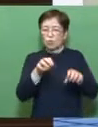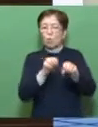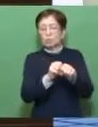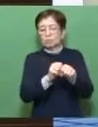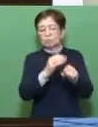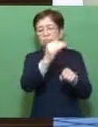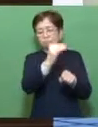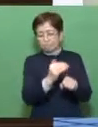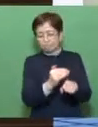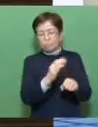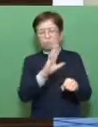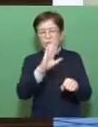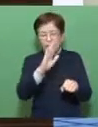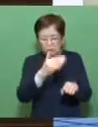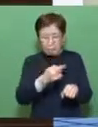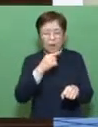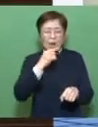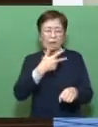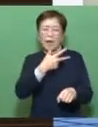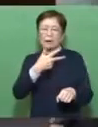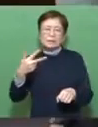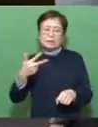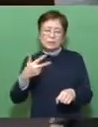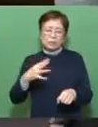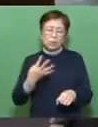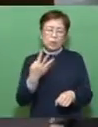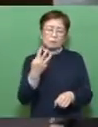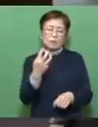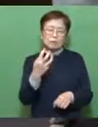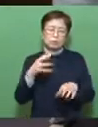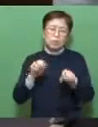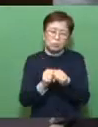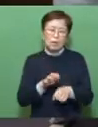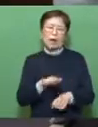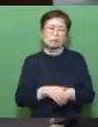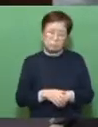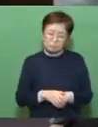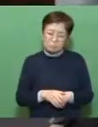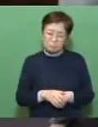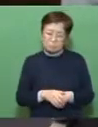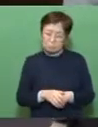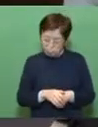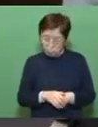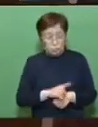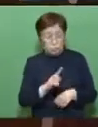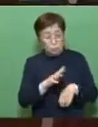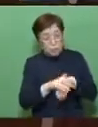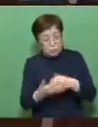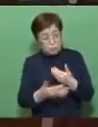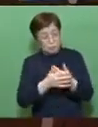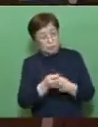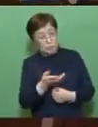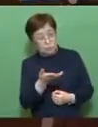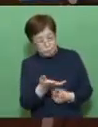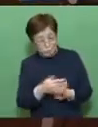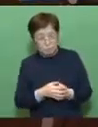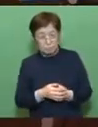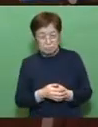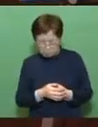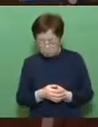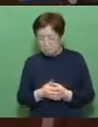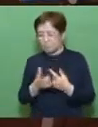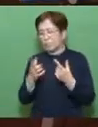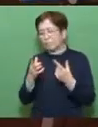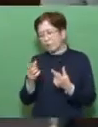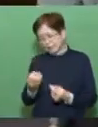430お金が足りないはいこれちょっと我々心配なのはこれどうやって苦めするんだろうっていうまあの借金なん